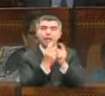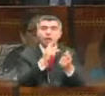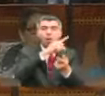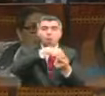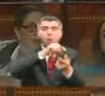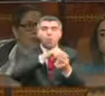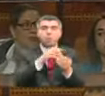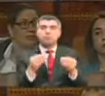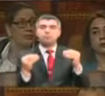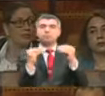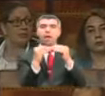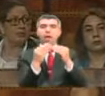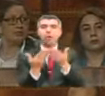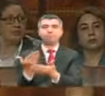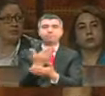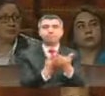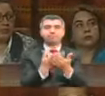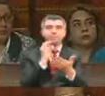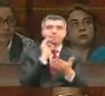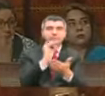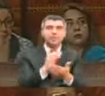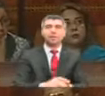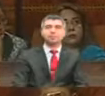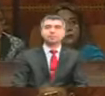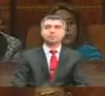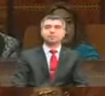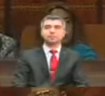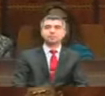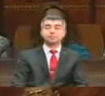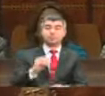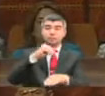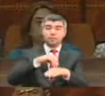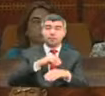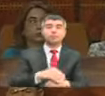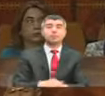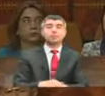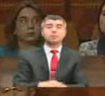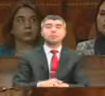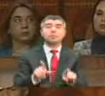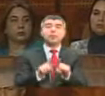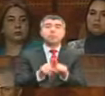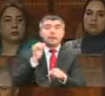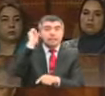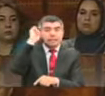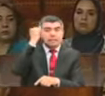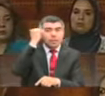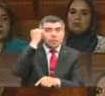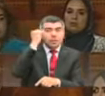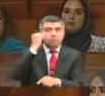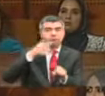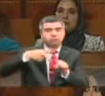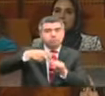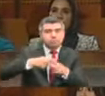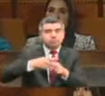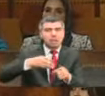وحاضنات مشاريع إنشاء المقاولات المبتكرة. واو، تكوين مهني موجه